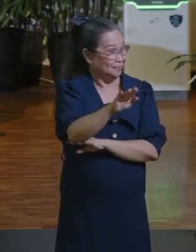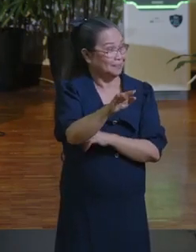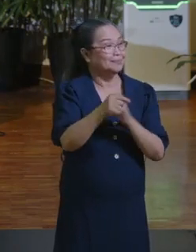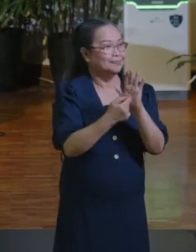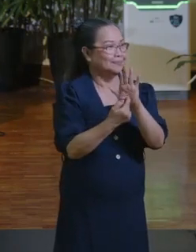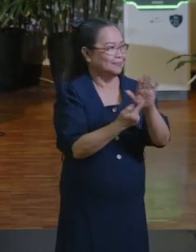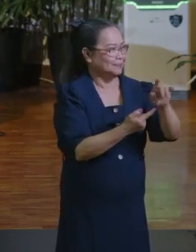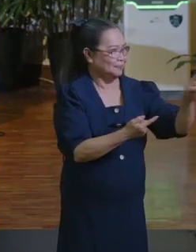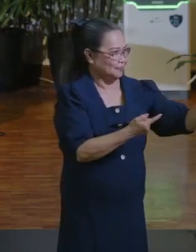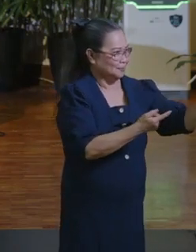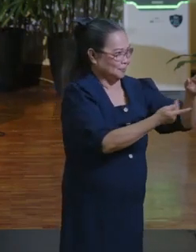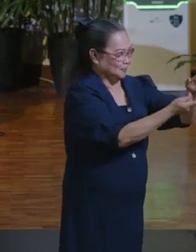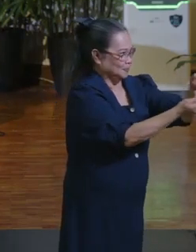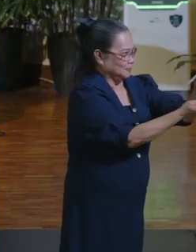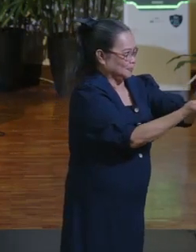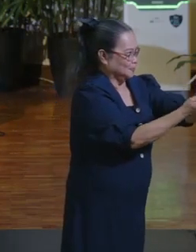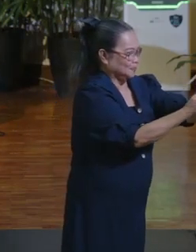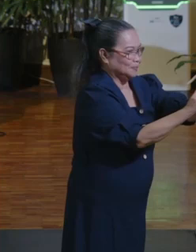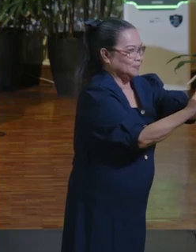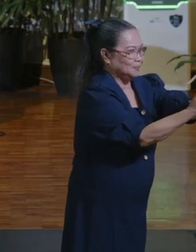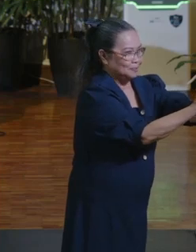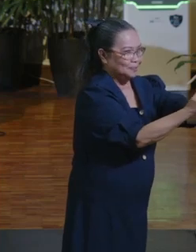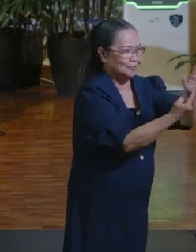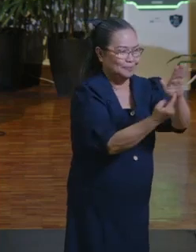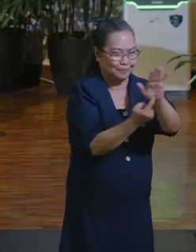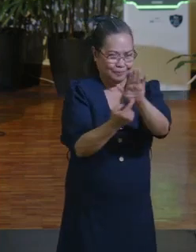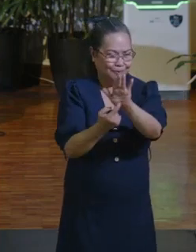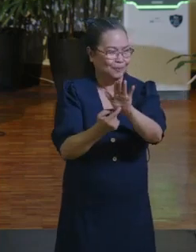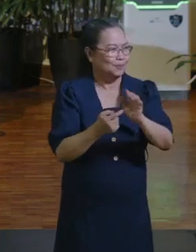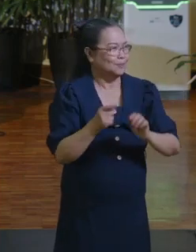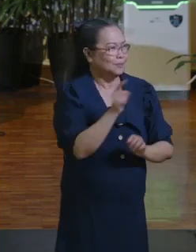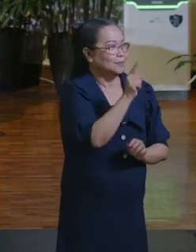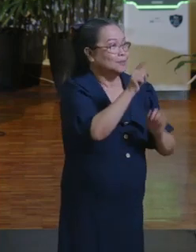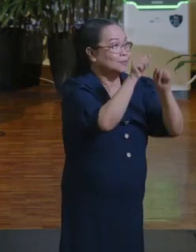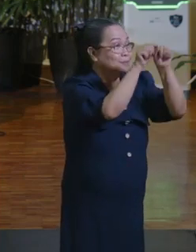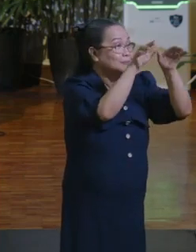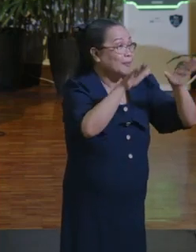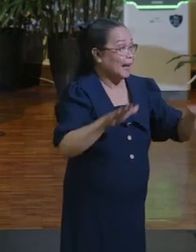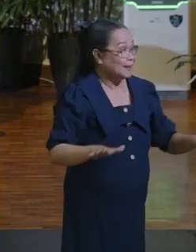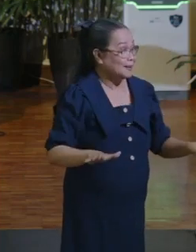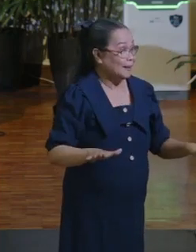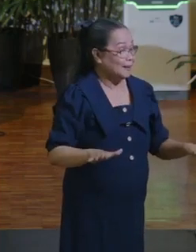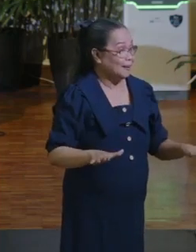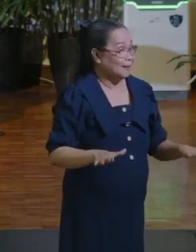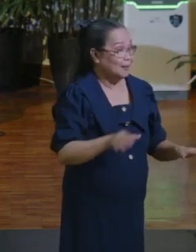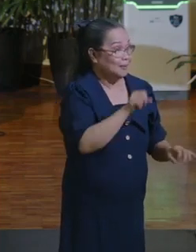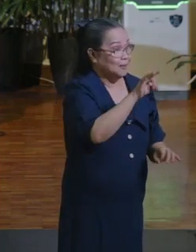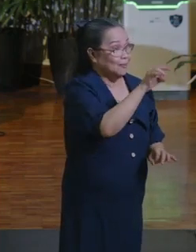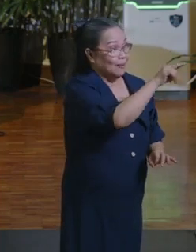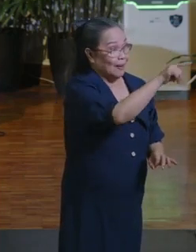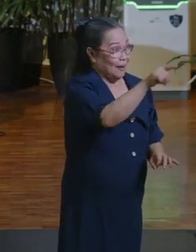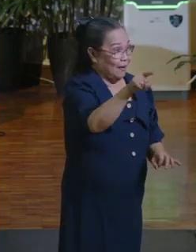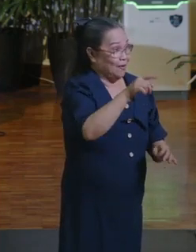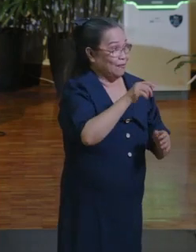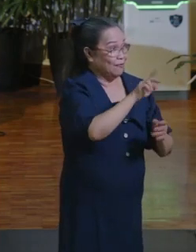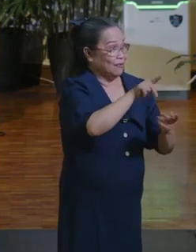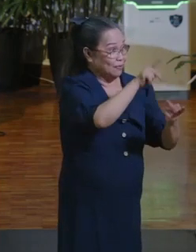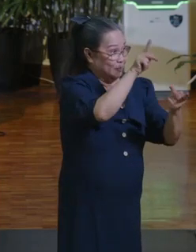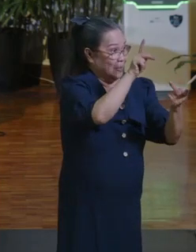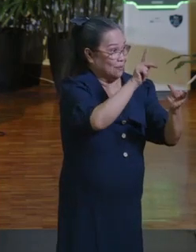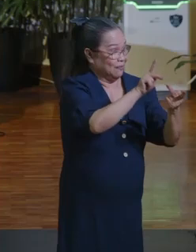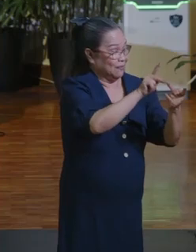ipapakita naman ni Pablo ang mga pagpapala. Blessings of being justified by